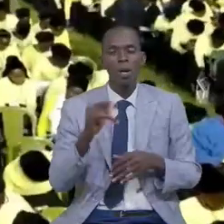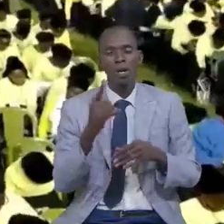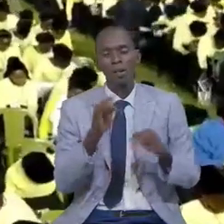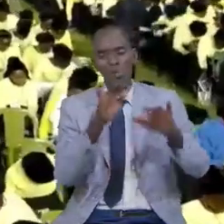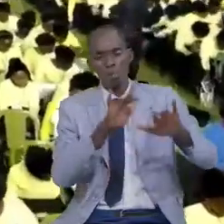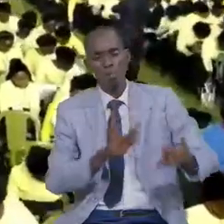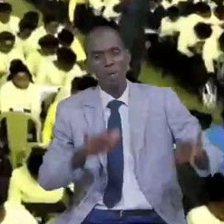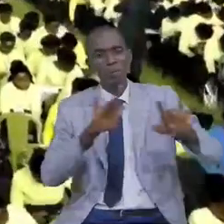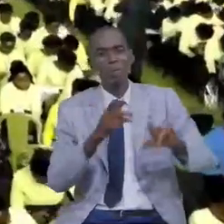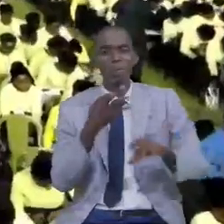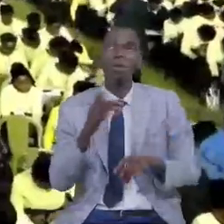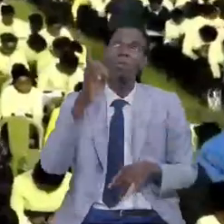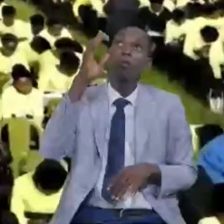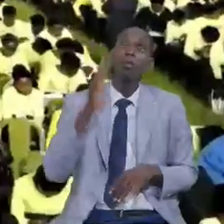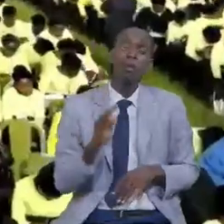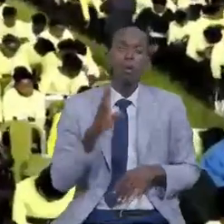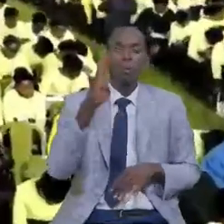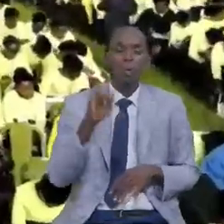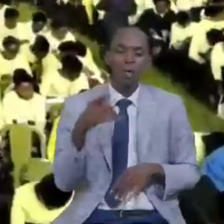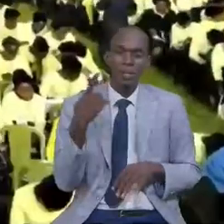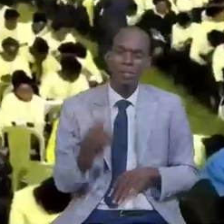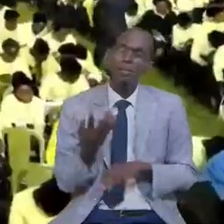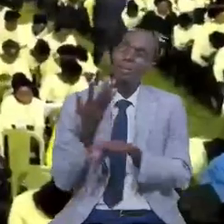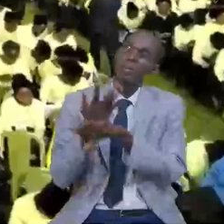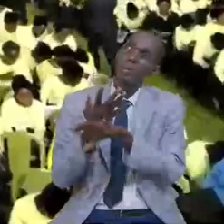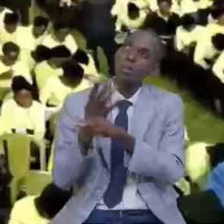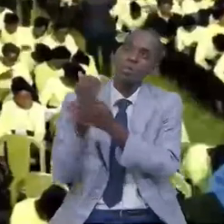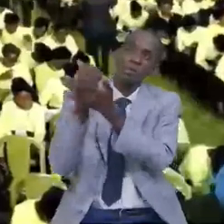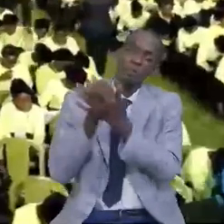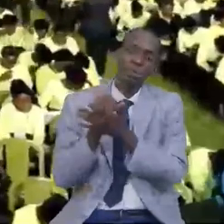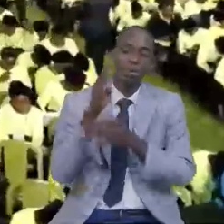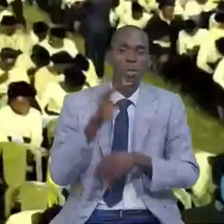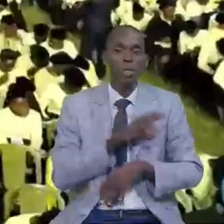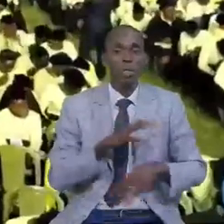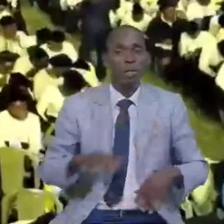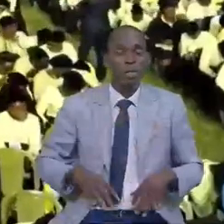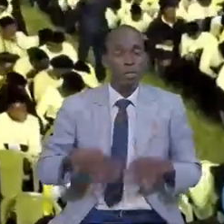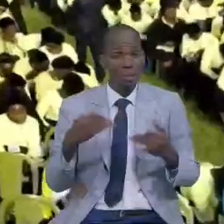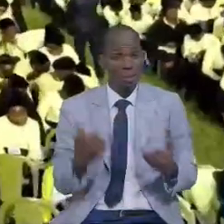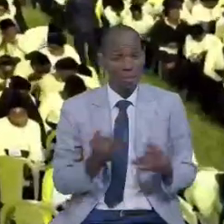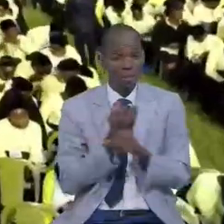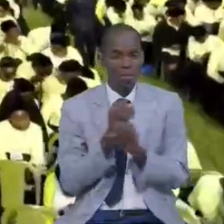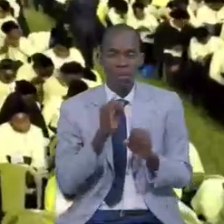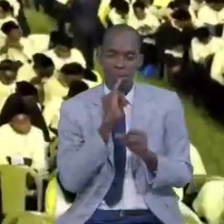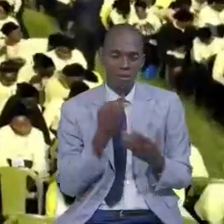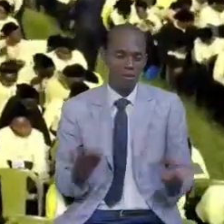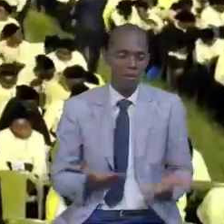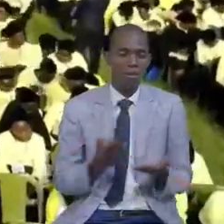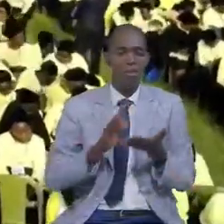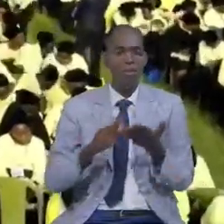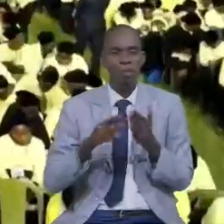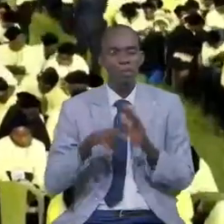Dieu, par la médiation de Christ. Le salut est maintenant là, le pardon est